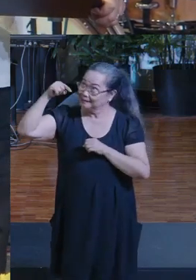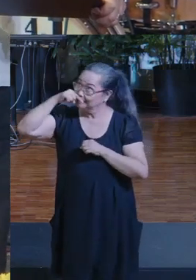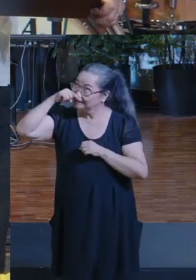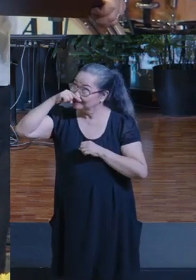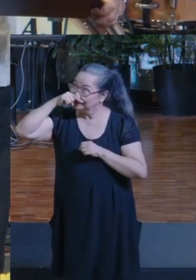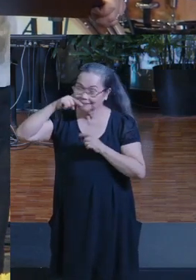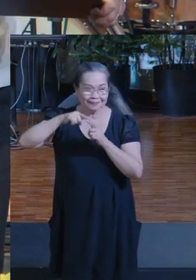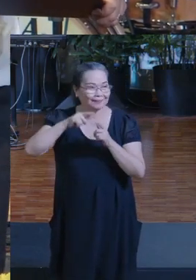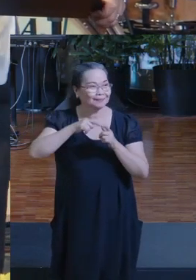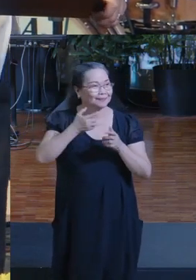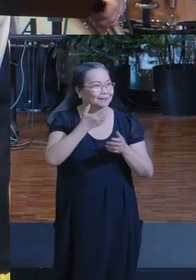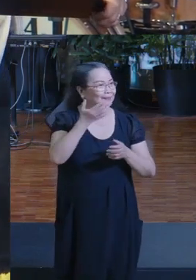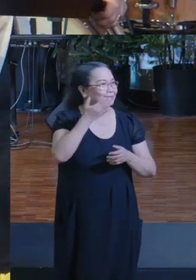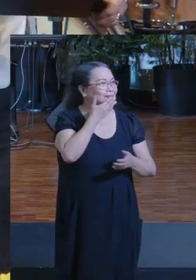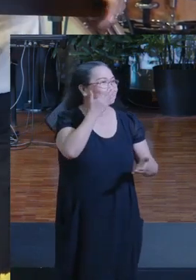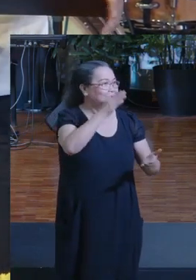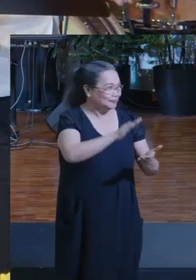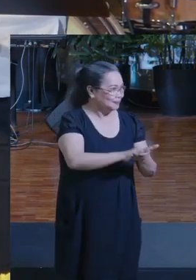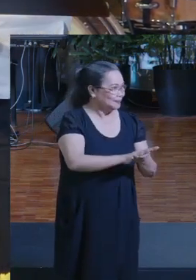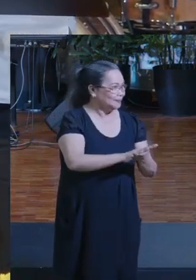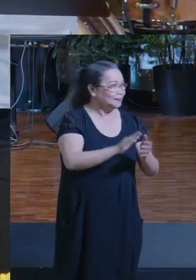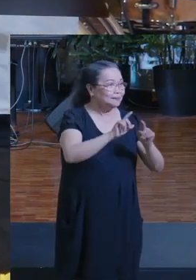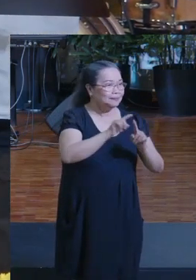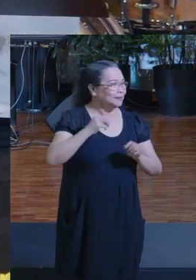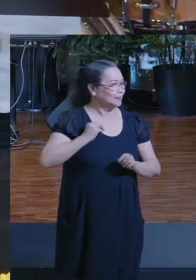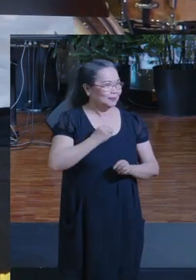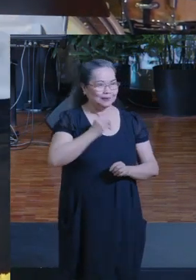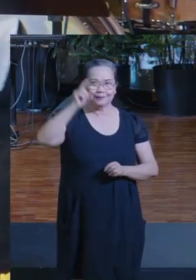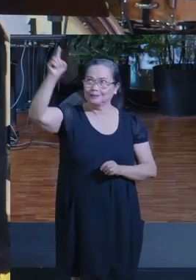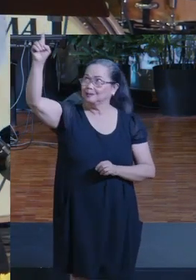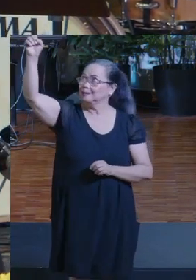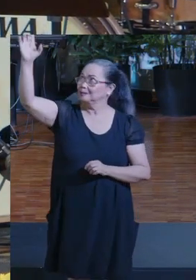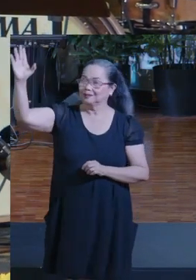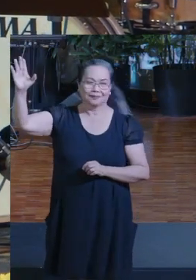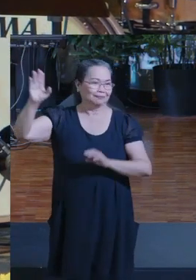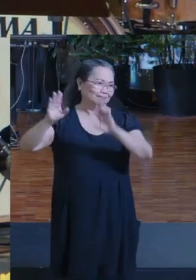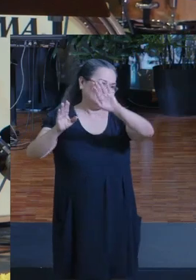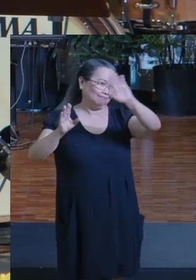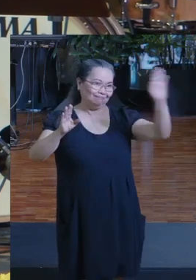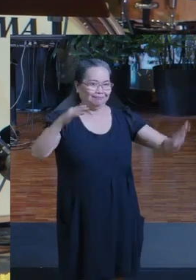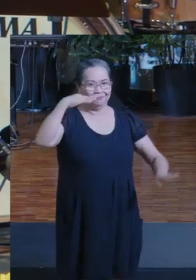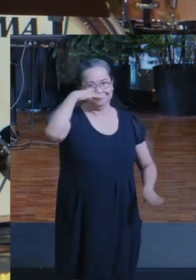inyo. Pero ang ating Diyos ay hindi sinungaling.